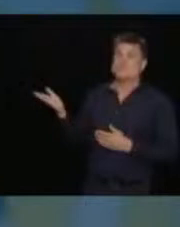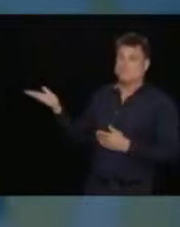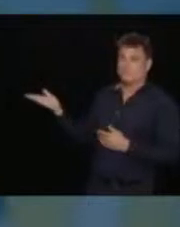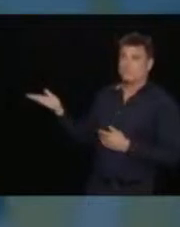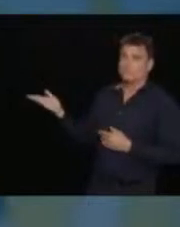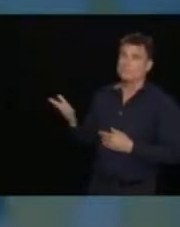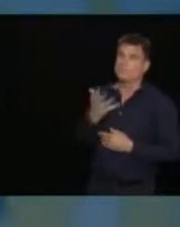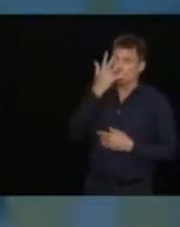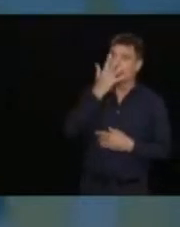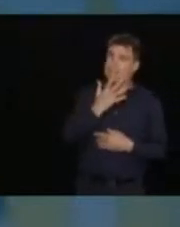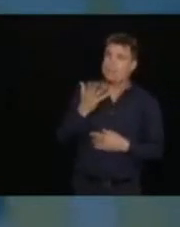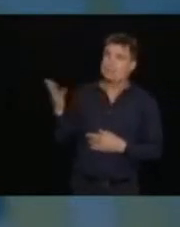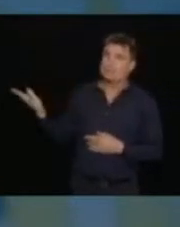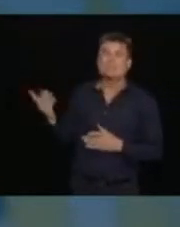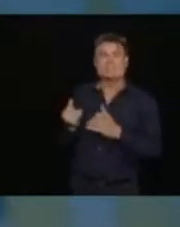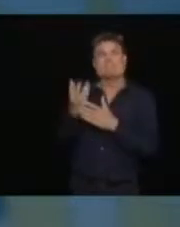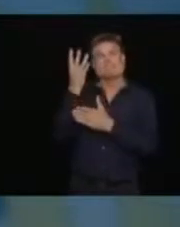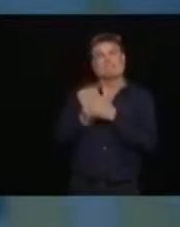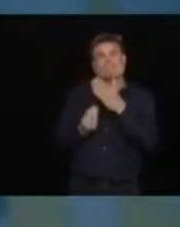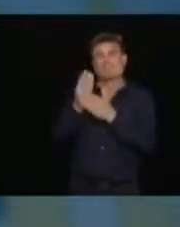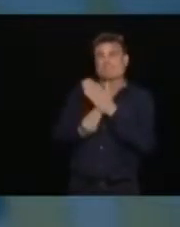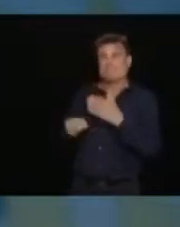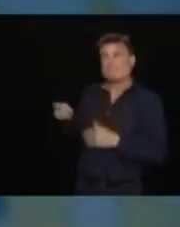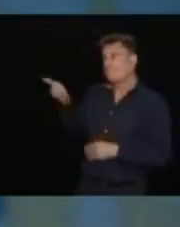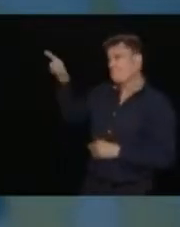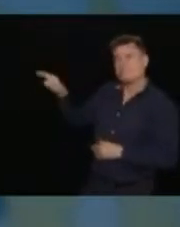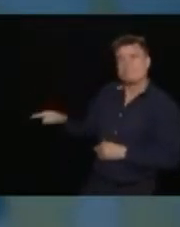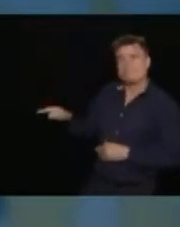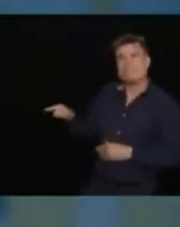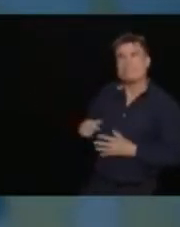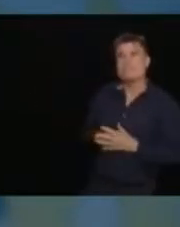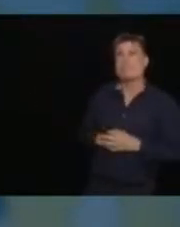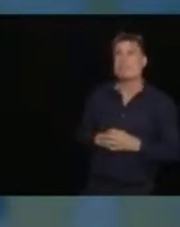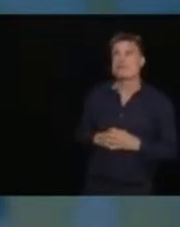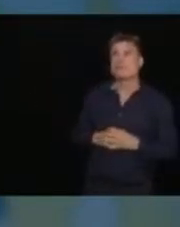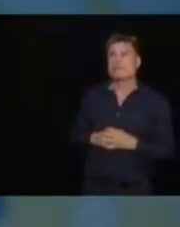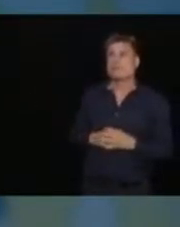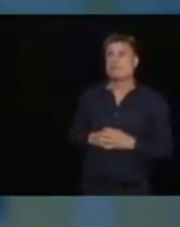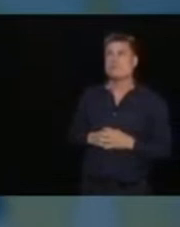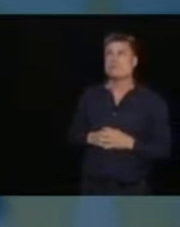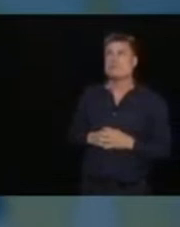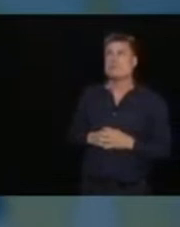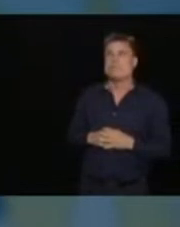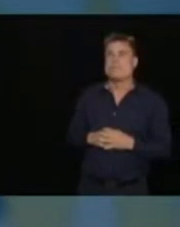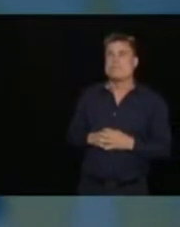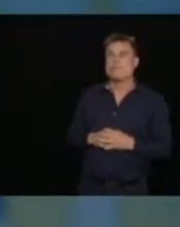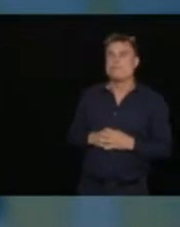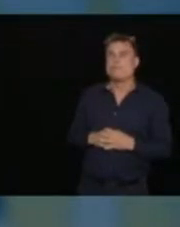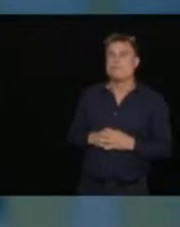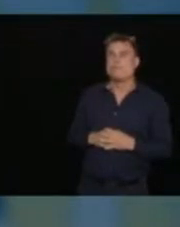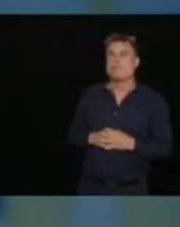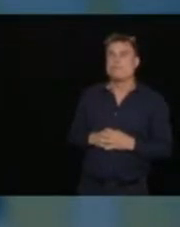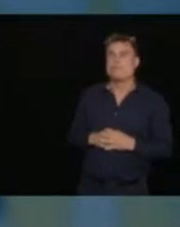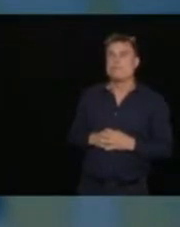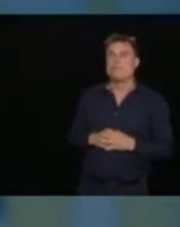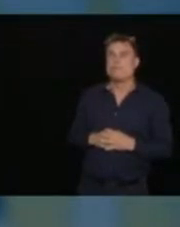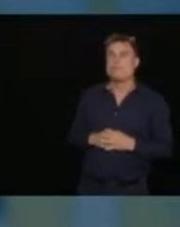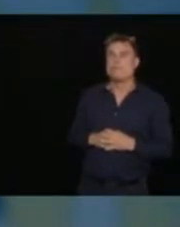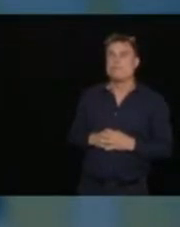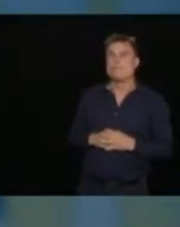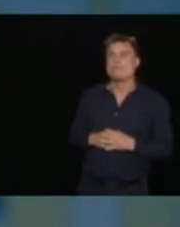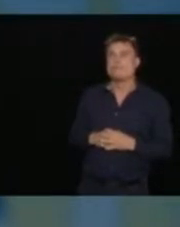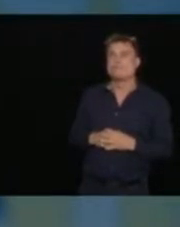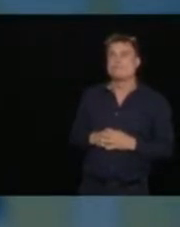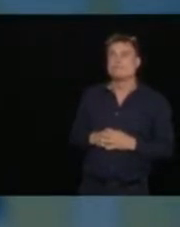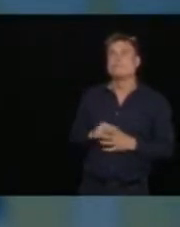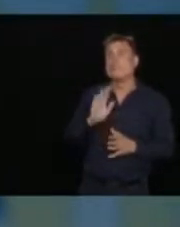那些重病的以及死亡的案例的，这个是看到了总共一共是183个死亡，那